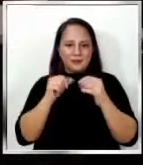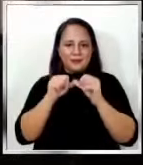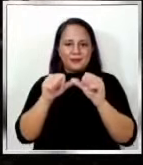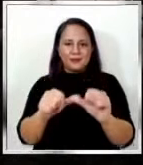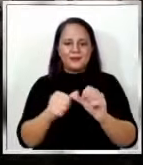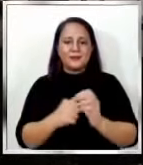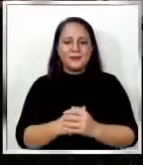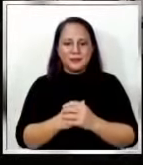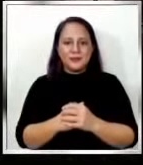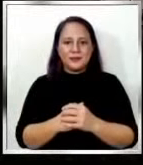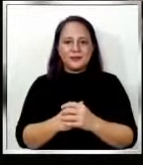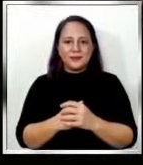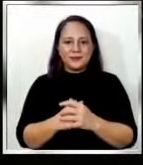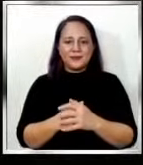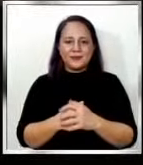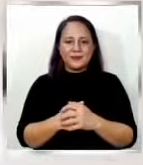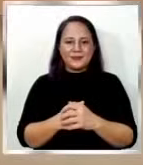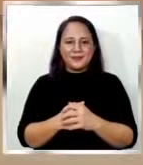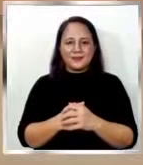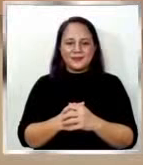nakatutok, 24 oras.